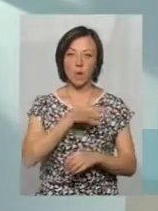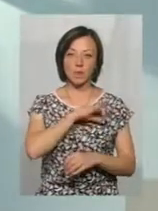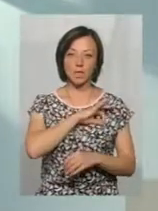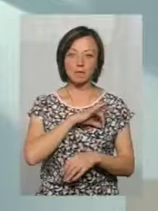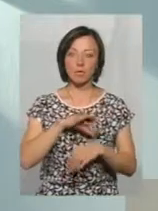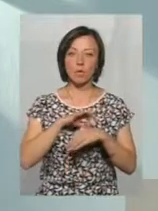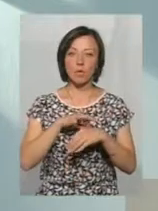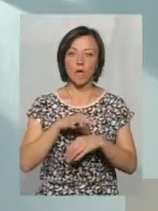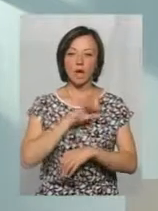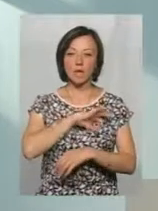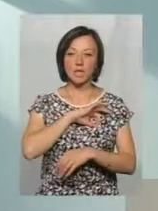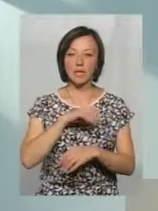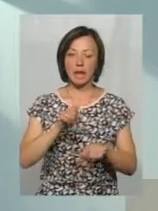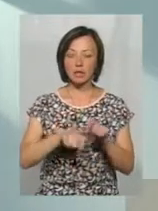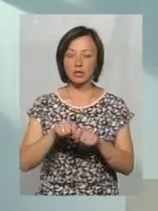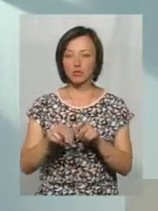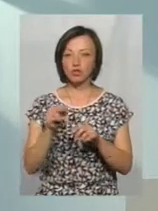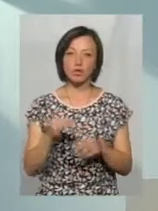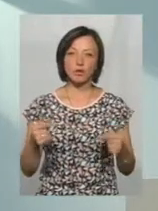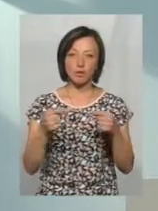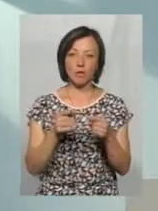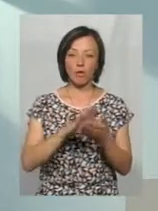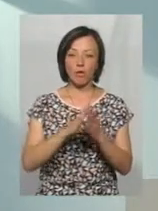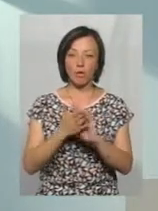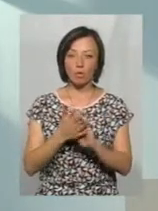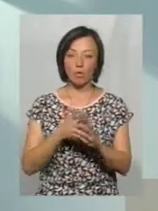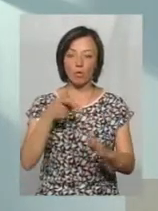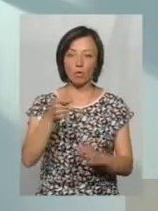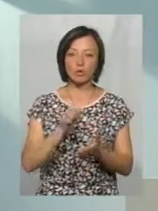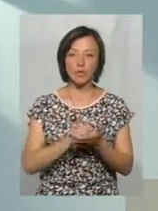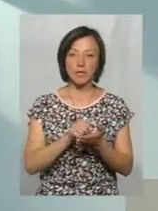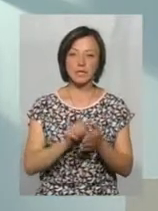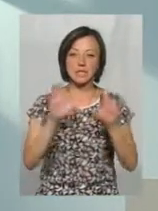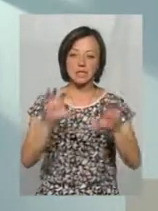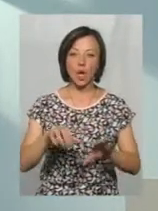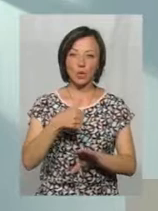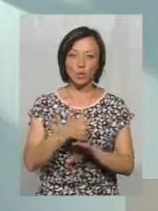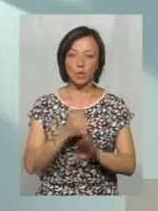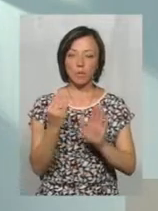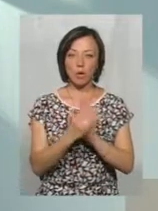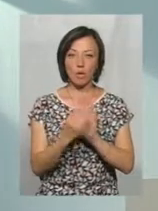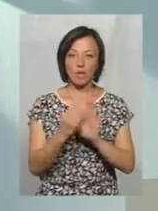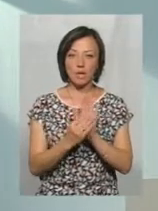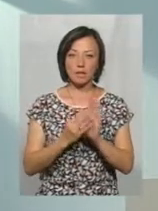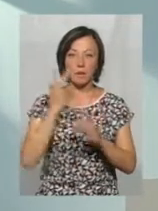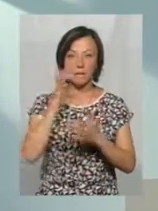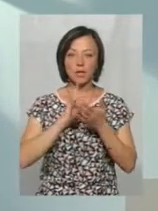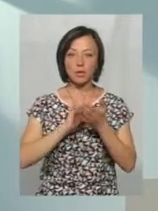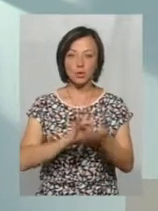проводять правову експертизу, чи відповідають положення поданих документів, в тому числі статуту, який прописує мету,